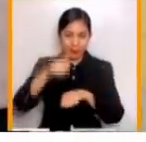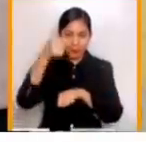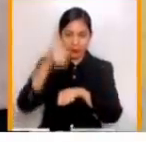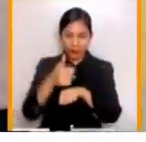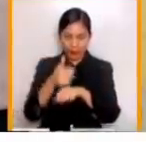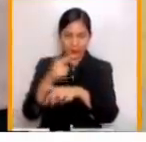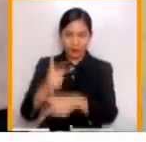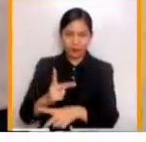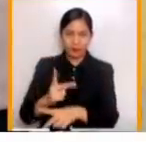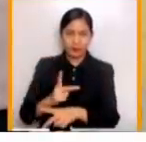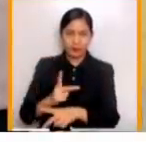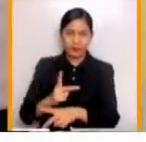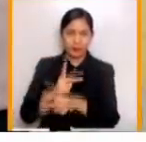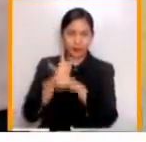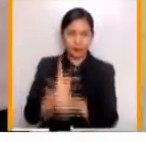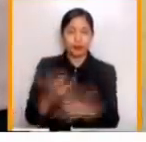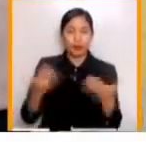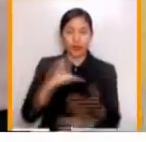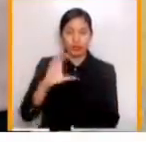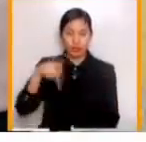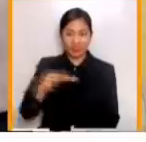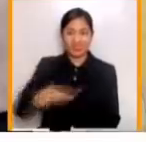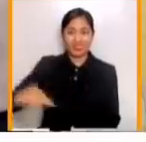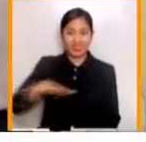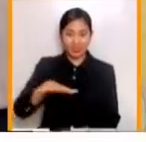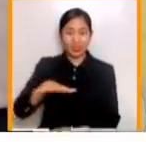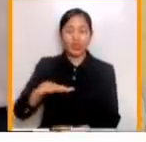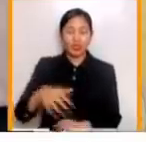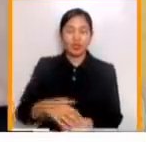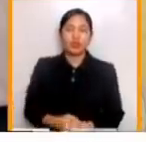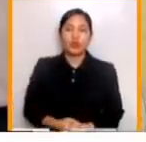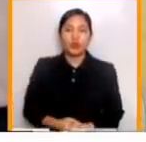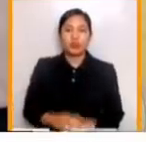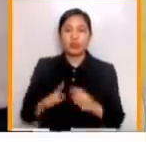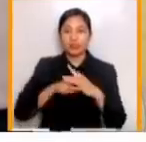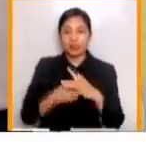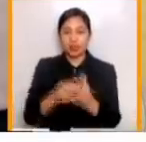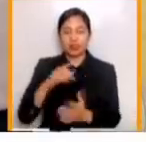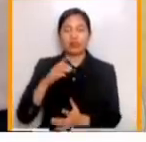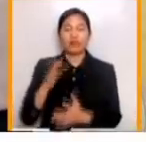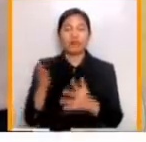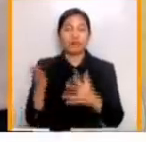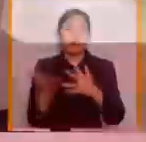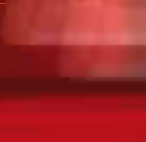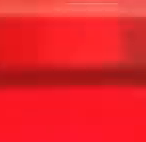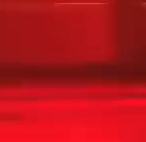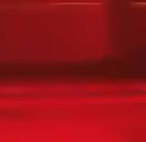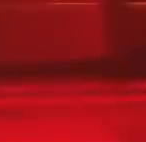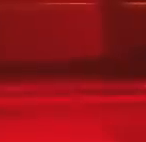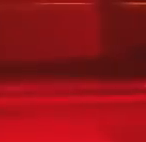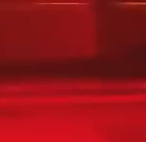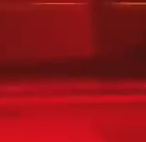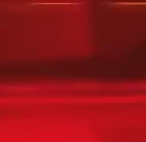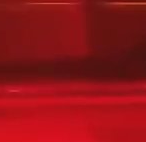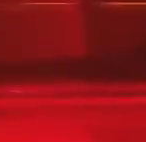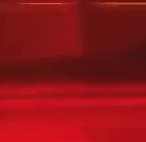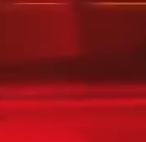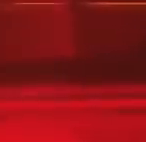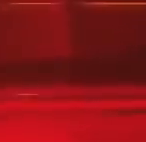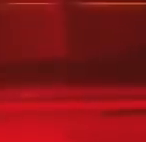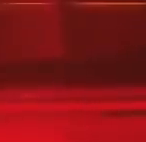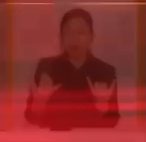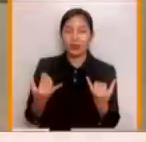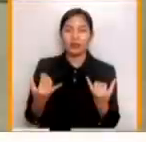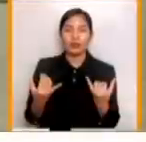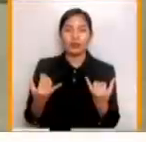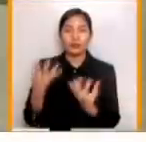ng filing ng Certificates of Candidacy ngayong pong araw. At live mula naman sa Pasay, may unang balita sa siya James